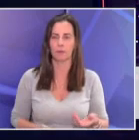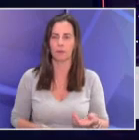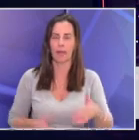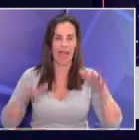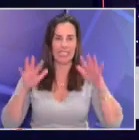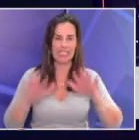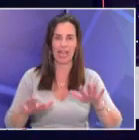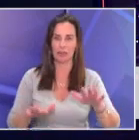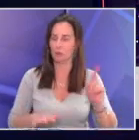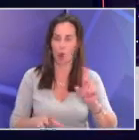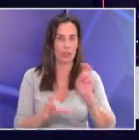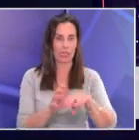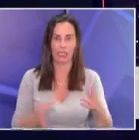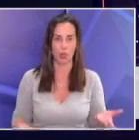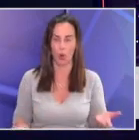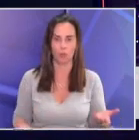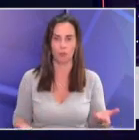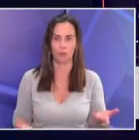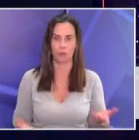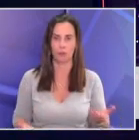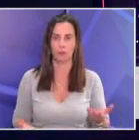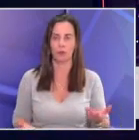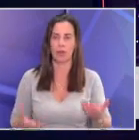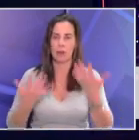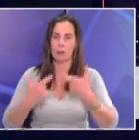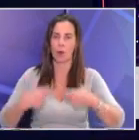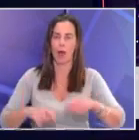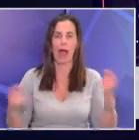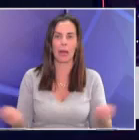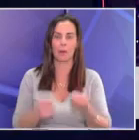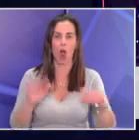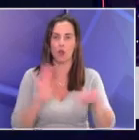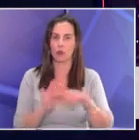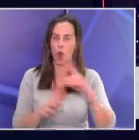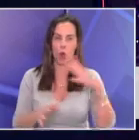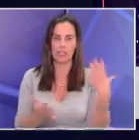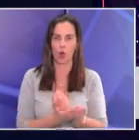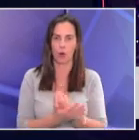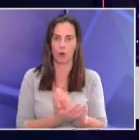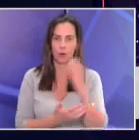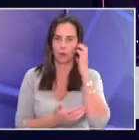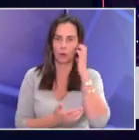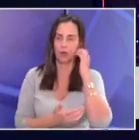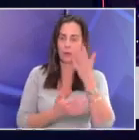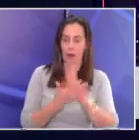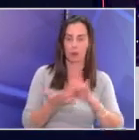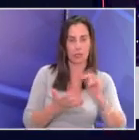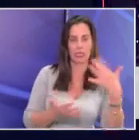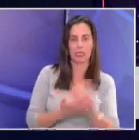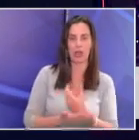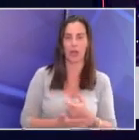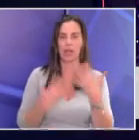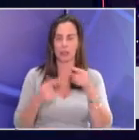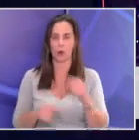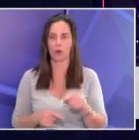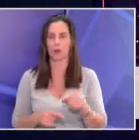הגזענים בסופו של דבר לא נכנסו למספר מועצות. הקמפיינים הנגטיביים לא עבדו. בחלק ודווקא אני דווקא, רוצה כן. להגיד לכם